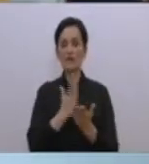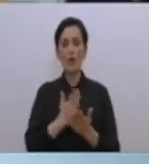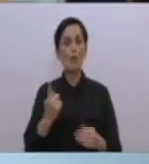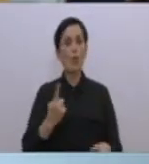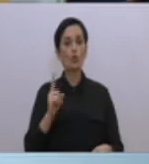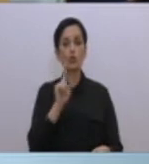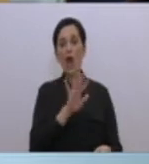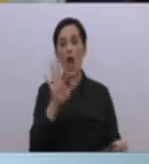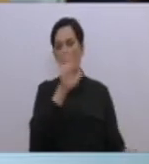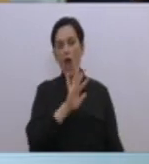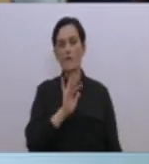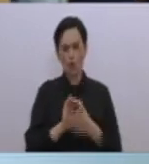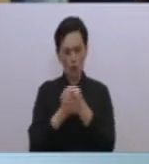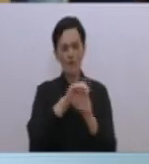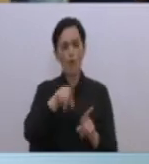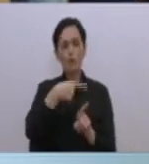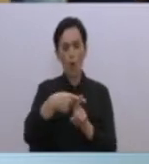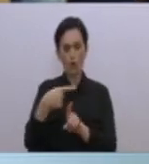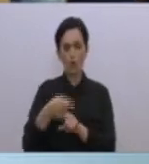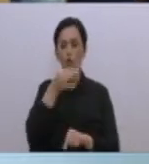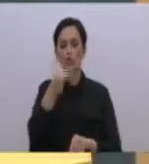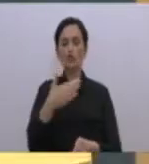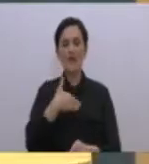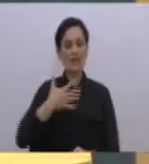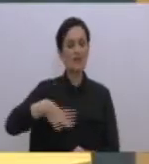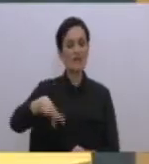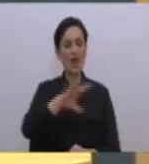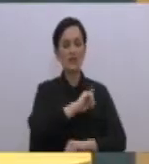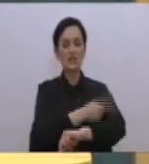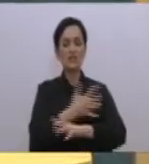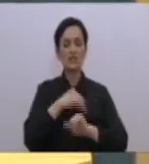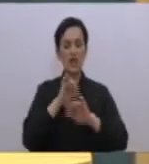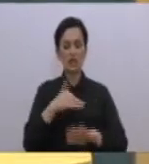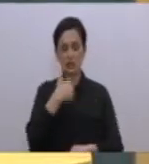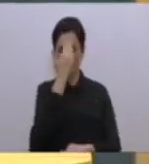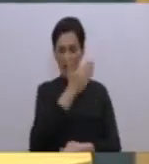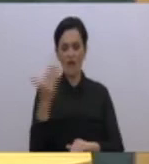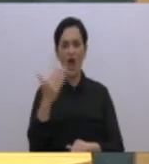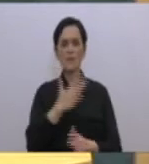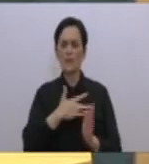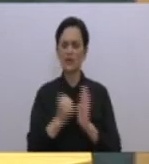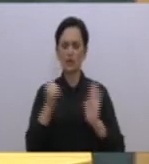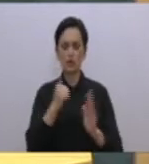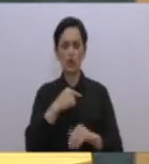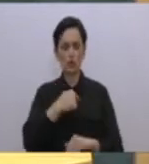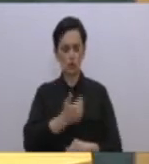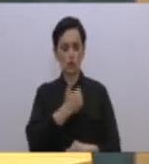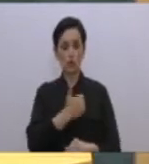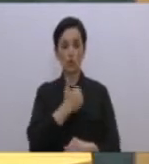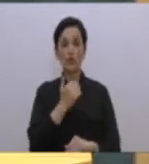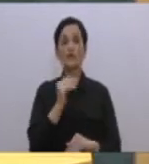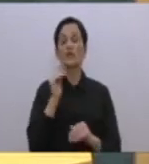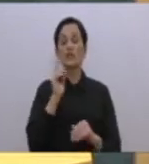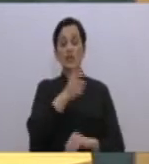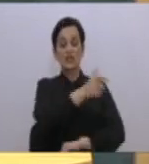რომ ევროკავშირი პოზიტიურად უპასუხებს ჩვენი ქვეყნის ძალისხმევას და ჩვენი ხალხის მტკიცე სურვილს. წევრობის კანდიდატის